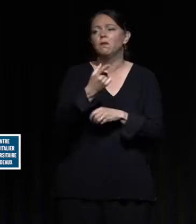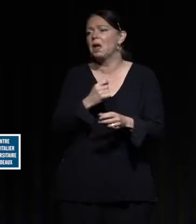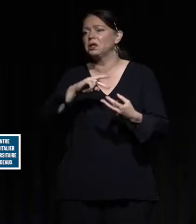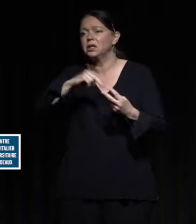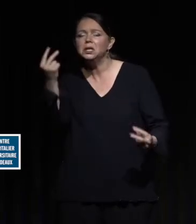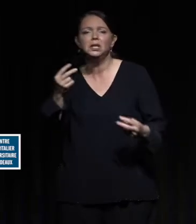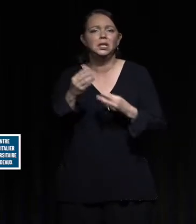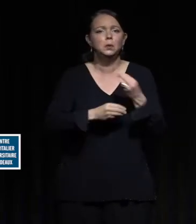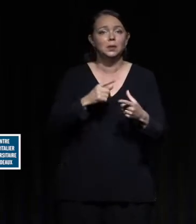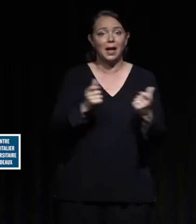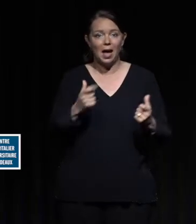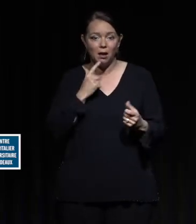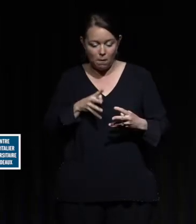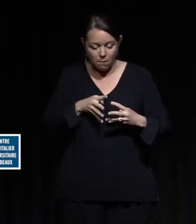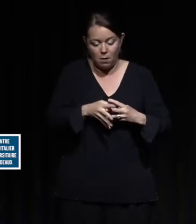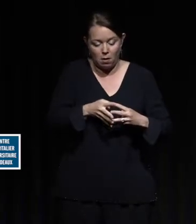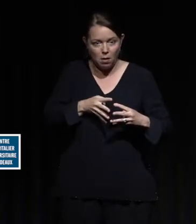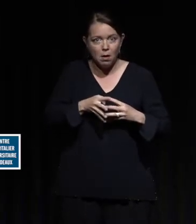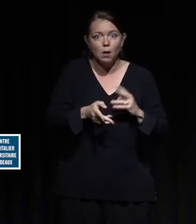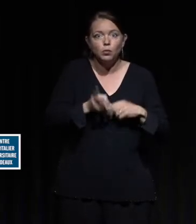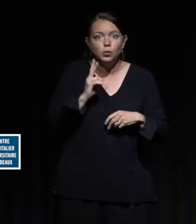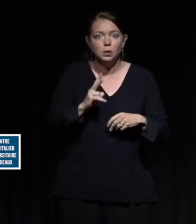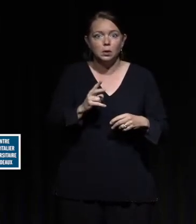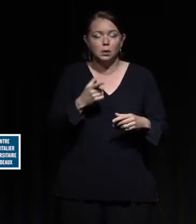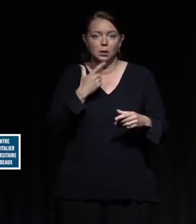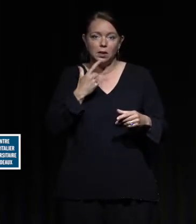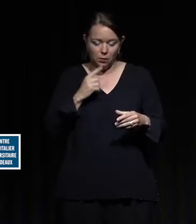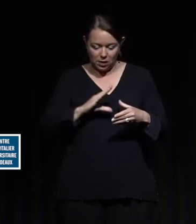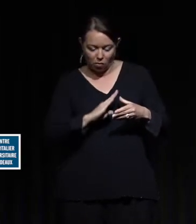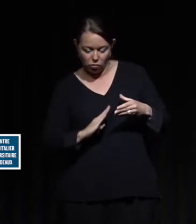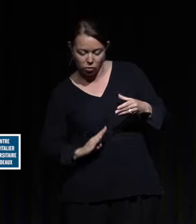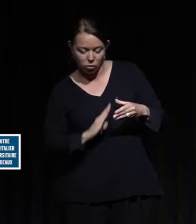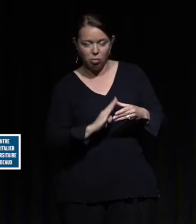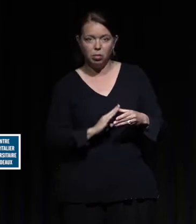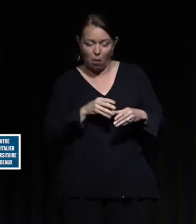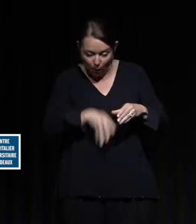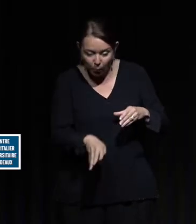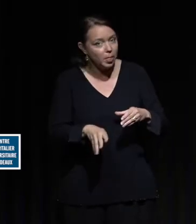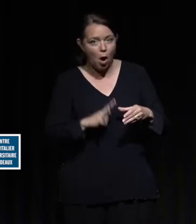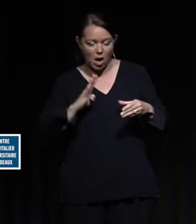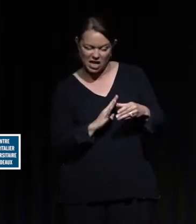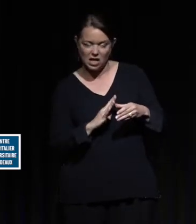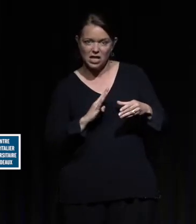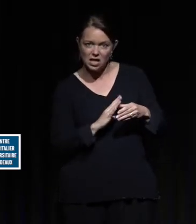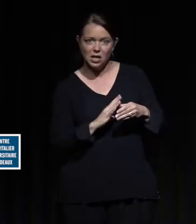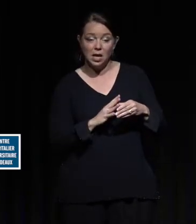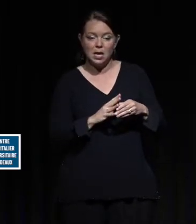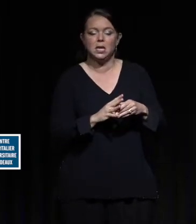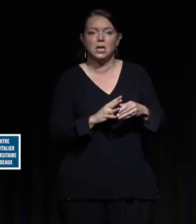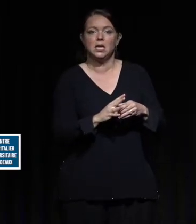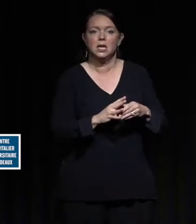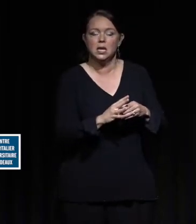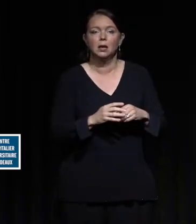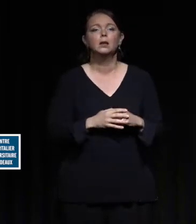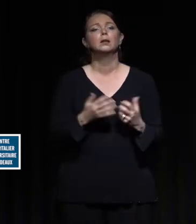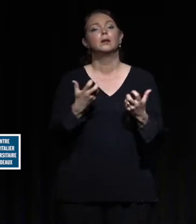est permissif, eh bien, permet à ces implants d'endométriose d'adhérer. Et ensuite, si je mets des graines de